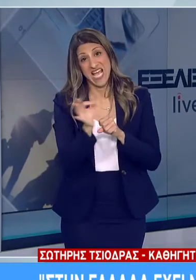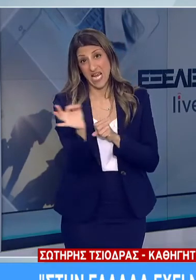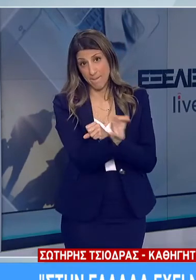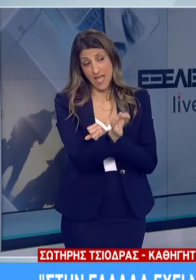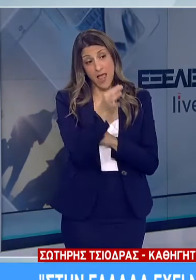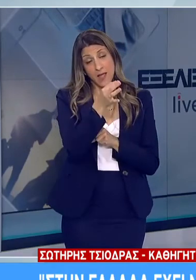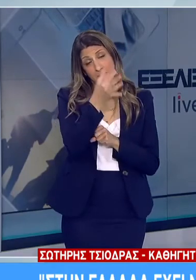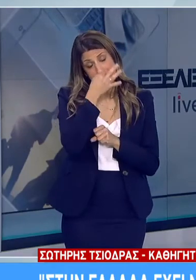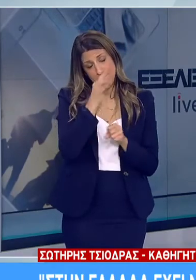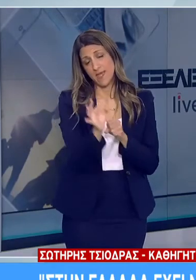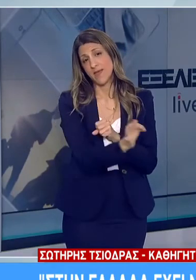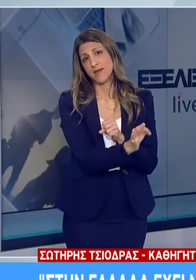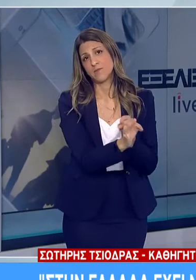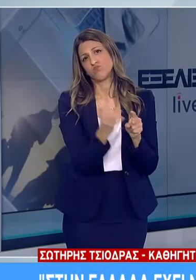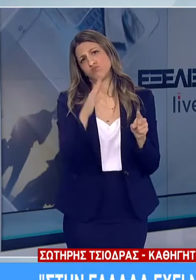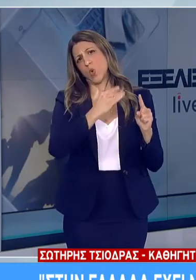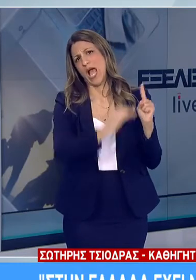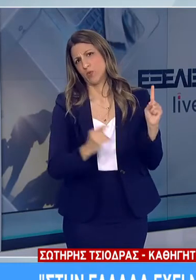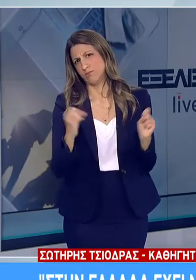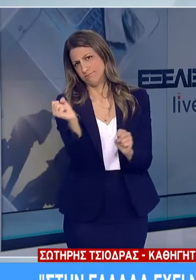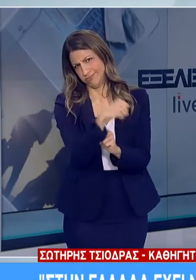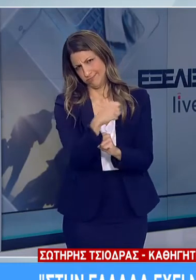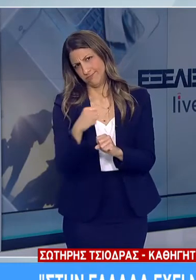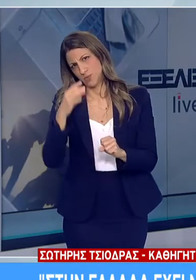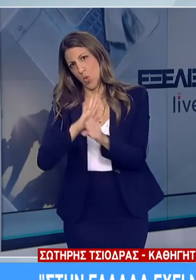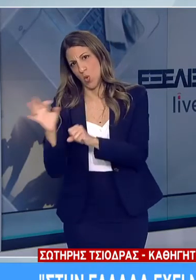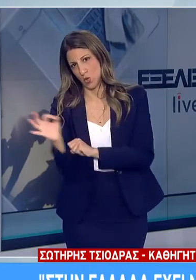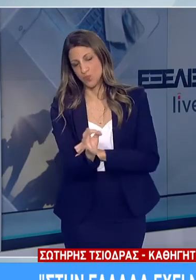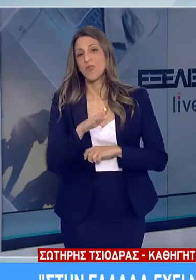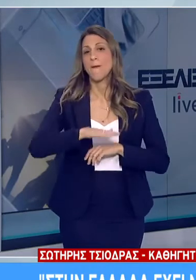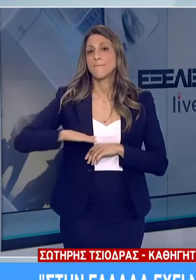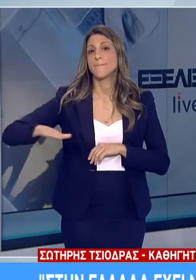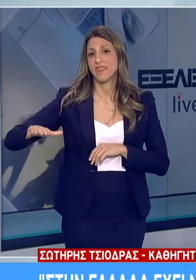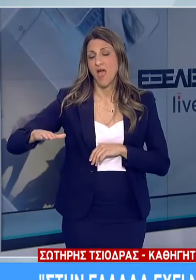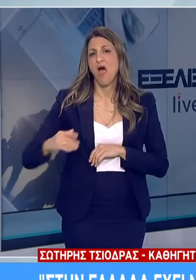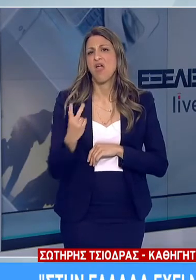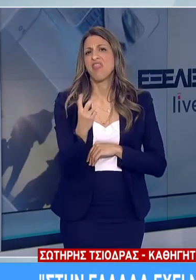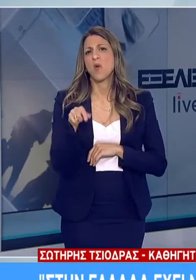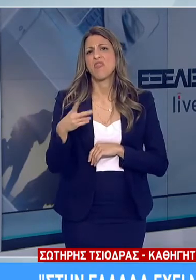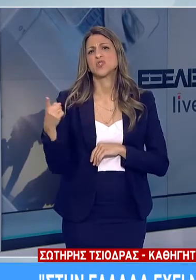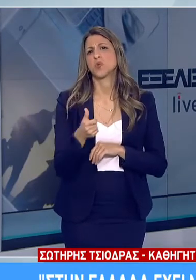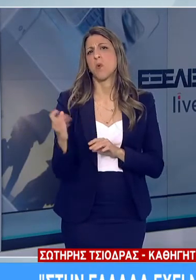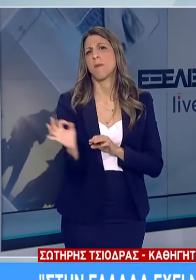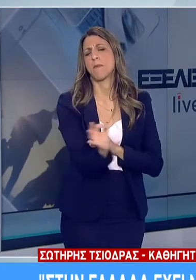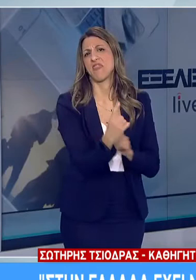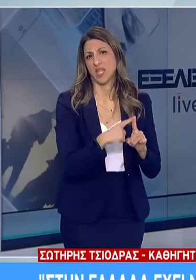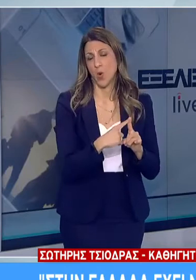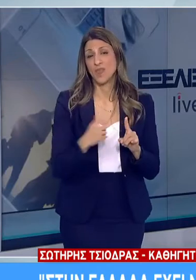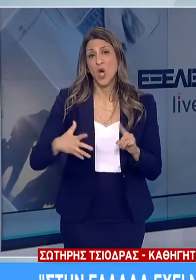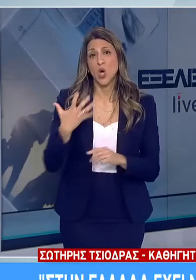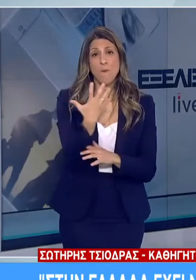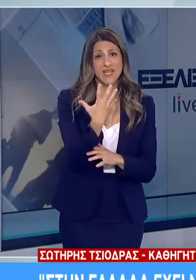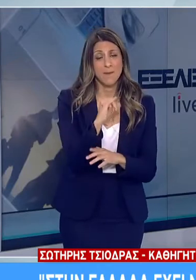Χαρακτηριστικό της ισπανικής μελέτης ήταν πως τα παιδιά ενός ως 4 ετών 2,2% μόνο ήταν θετικό, ενώ στα παιδιά ηλικίας 5 ως 9